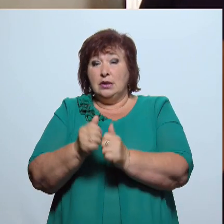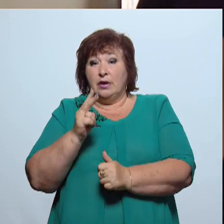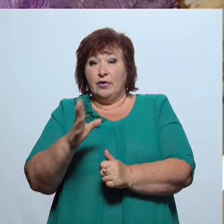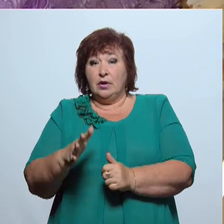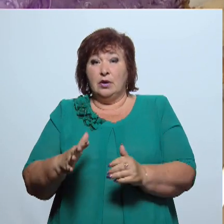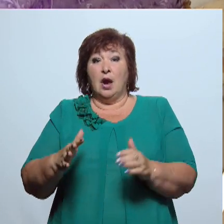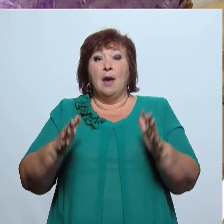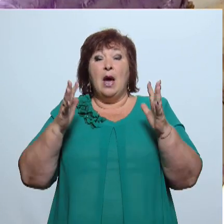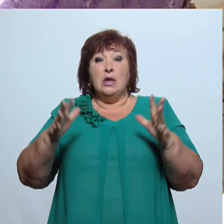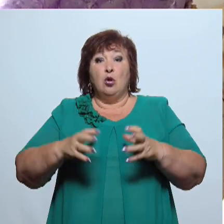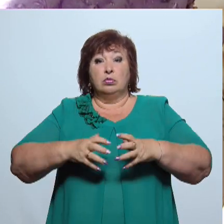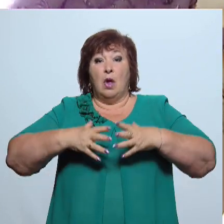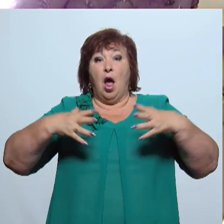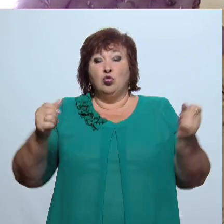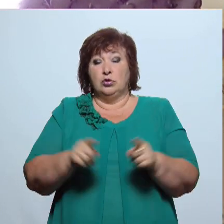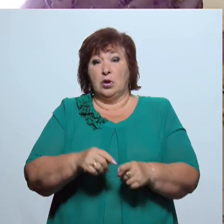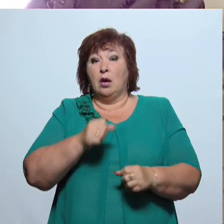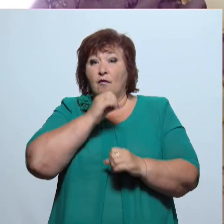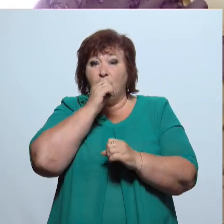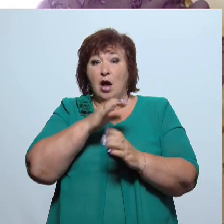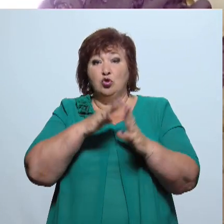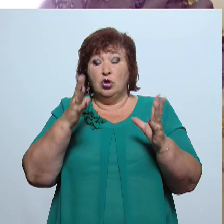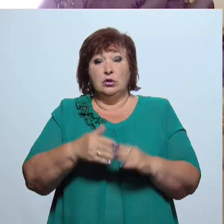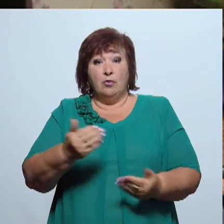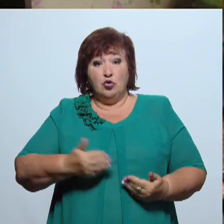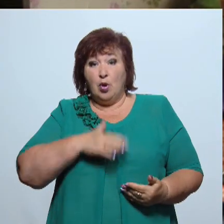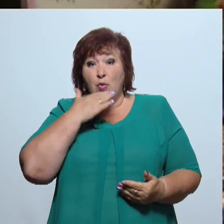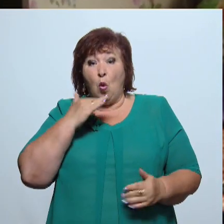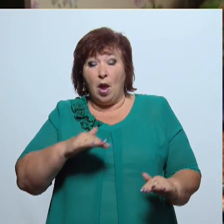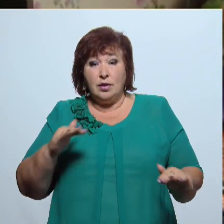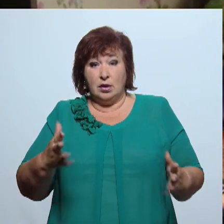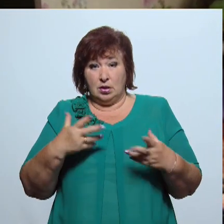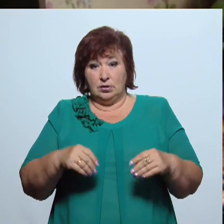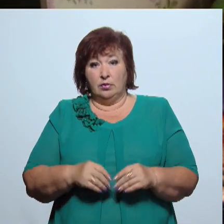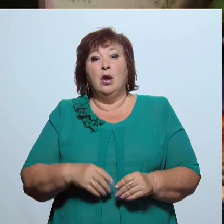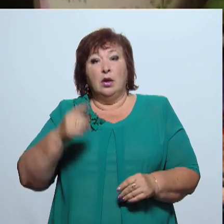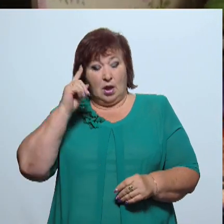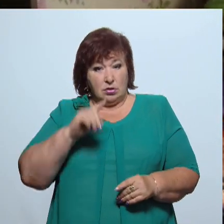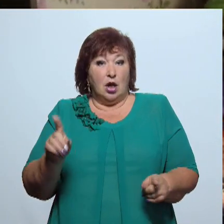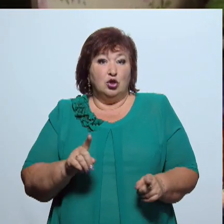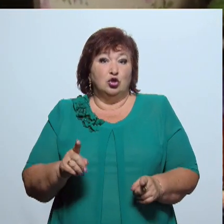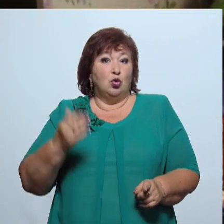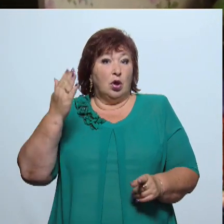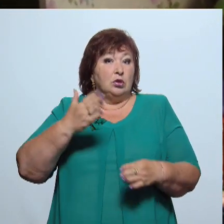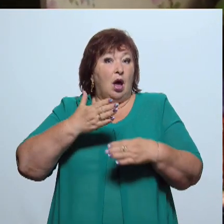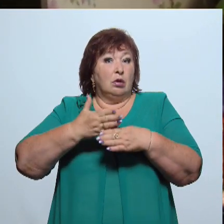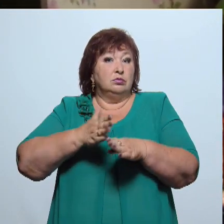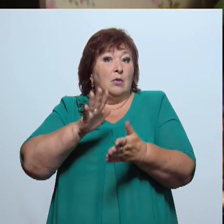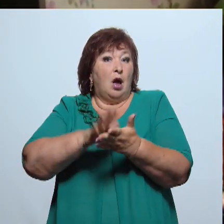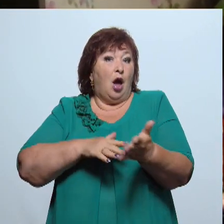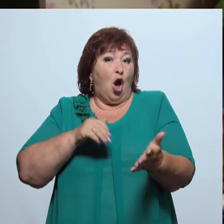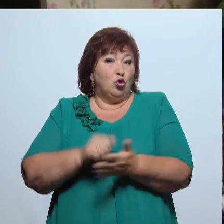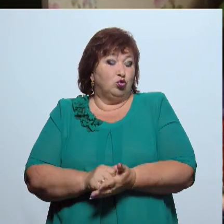потолок надулся, как воздушный шарик. Там живет многодетная семья. Ну, я знала, что когда-нибудь вот этот кусок рухнет. Но я не думаю,